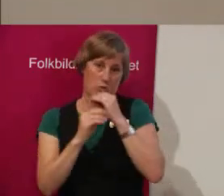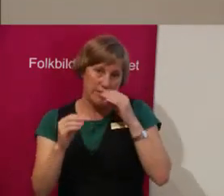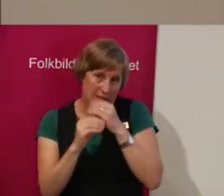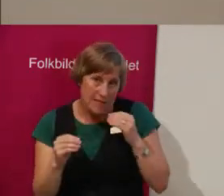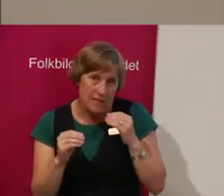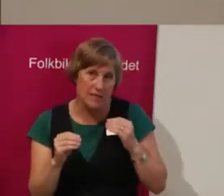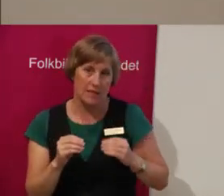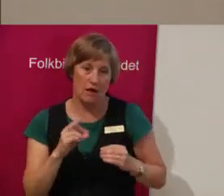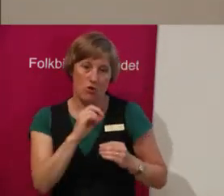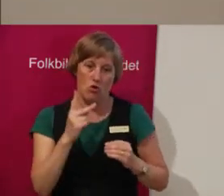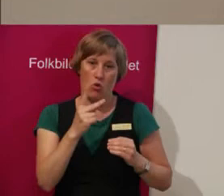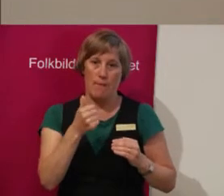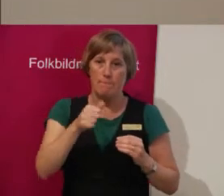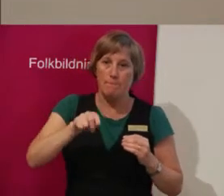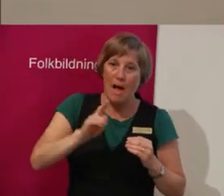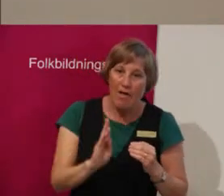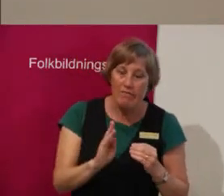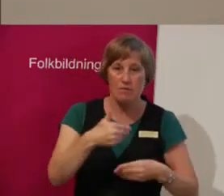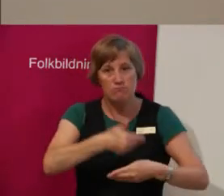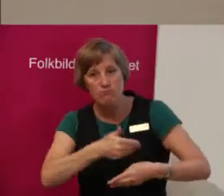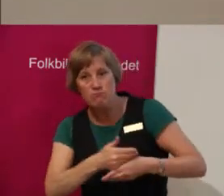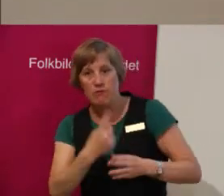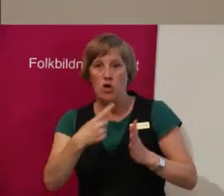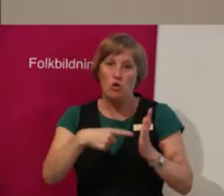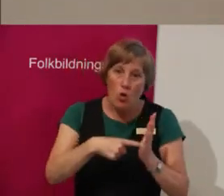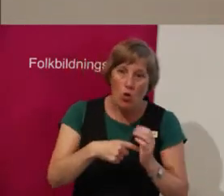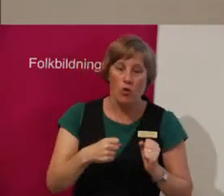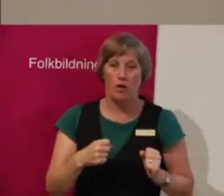talar om rockband som gör sina första framträdanden. Vi pratar om